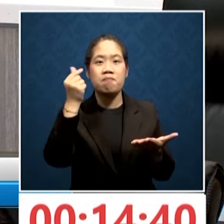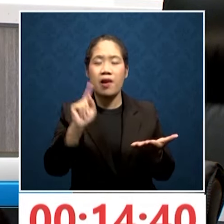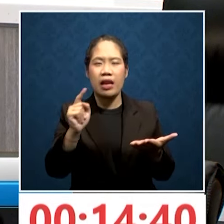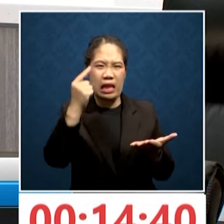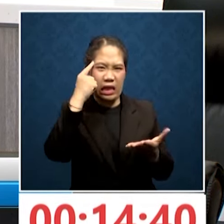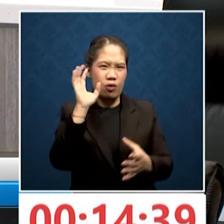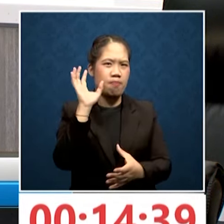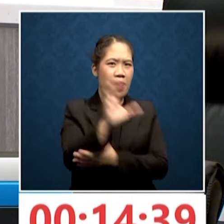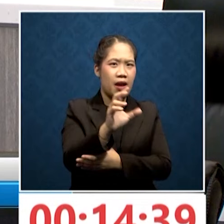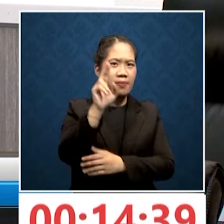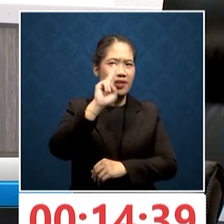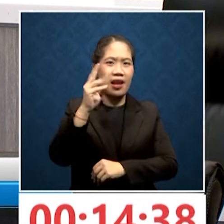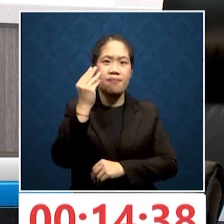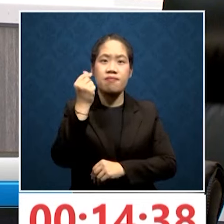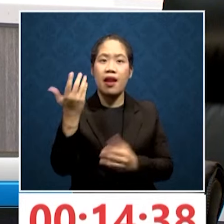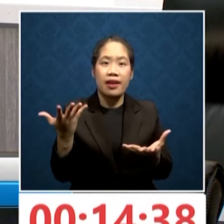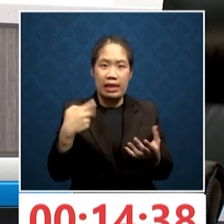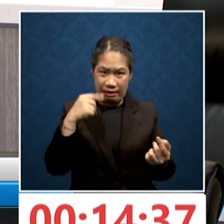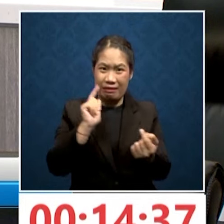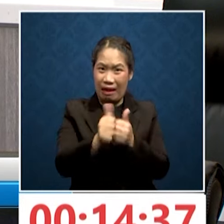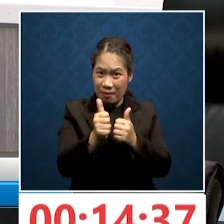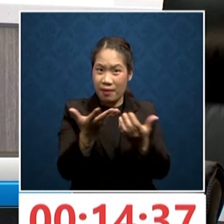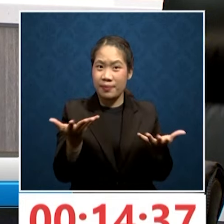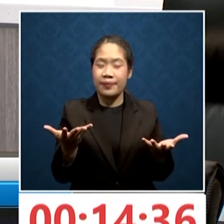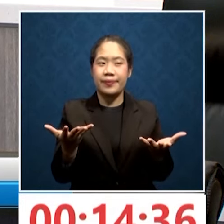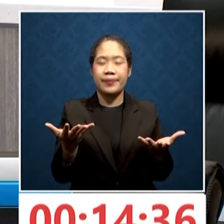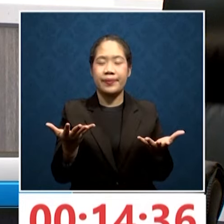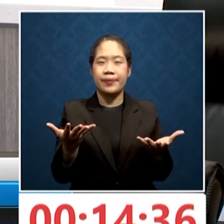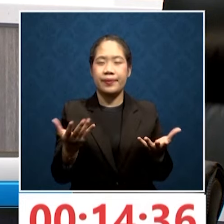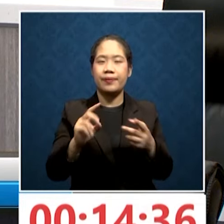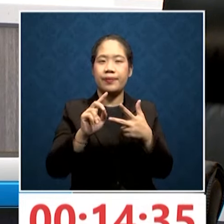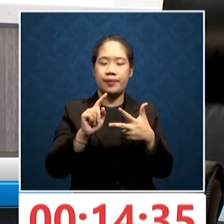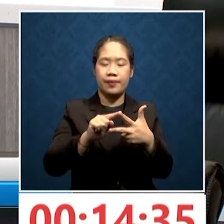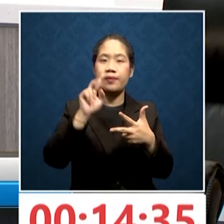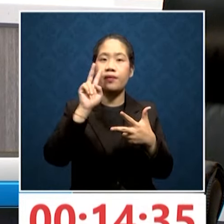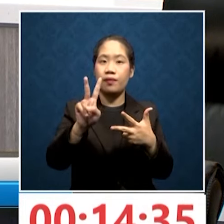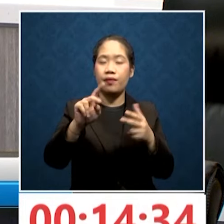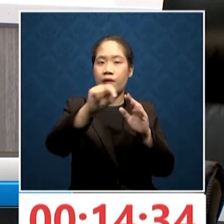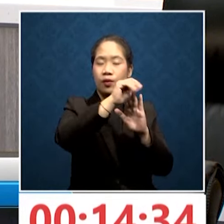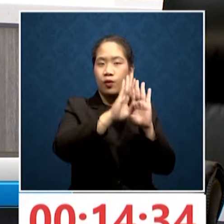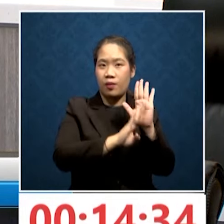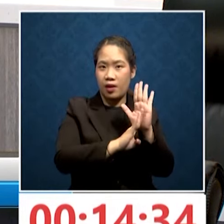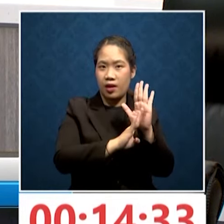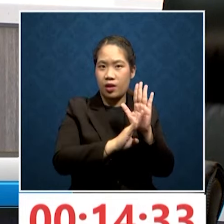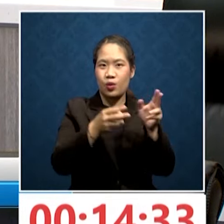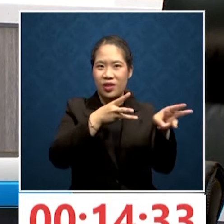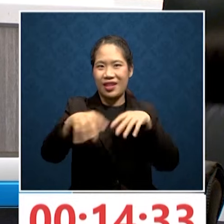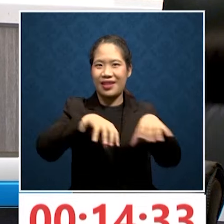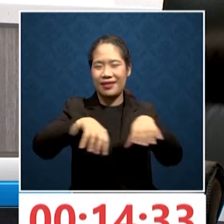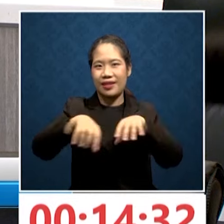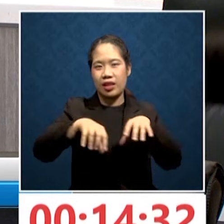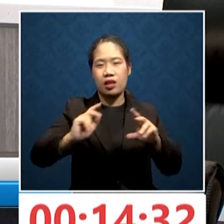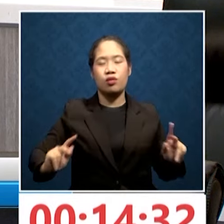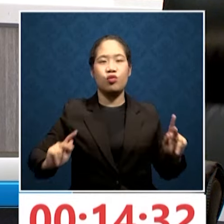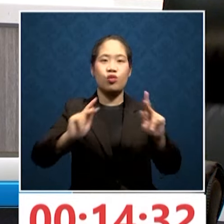ช้ทันสมัยที่ท่านเป็นรัฐมนตรีหรือไม่ประเด็นที่2ก็คือนโยบายการแยกบริหารจัดการข้าราชการกระทรว